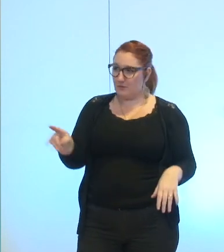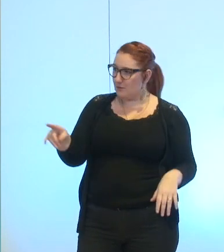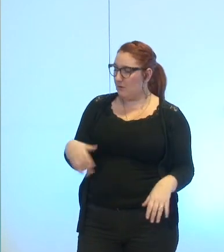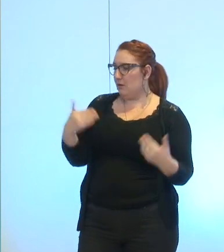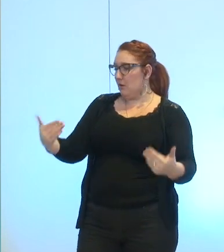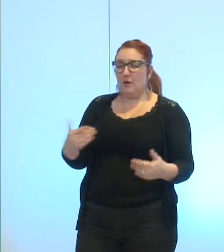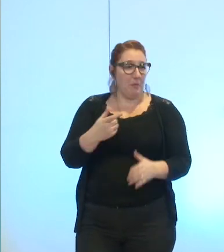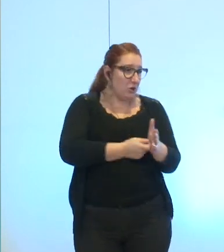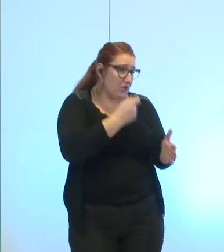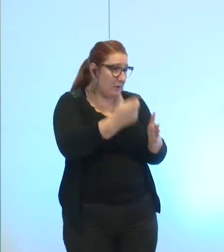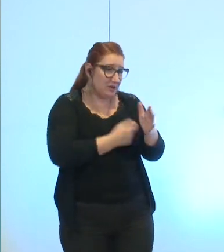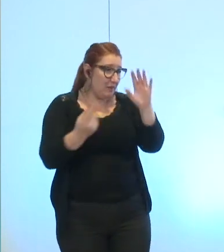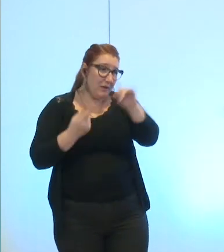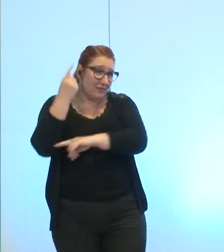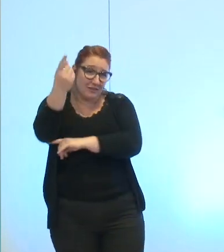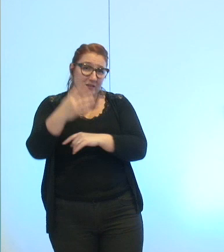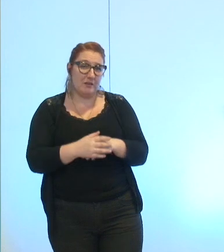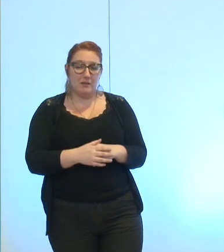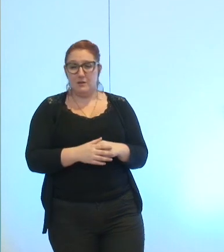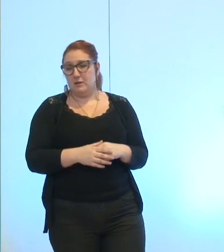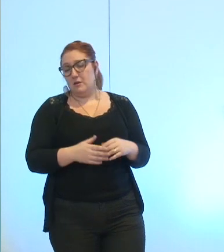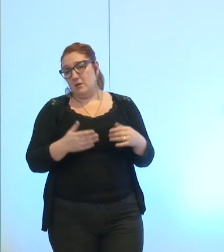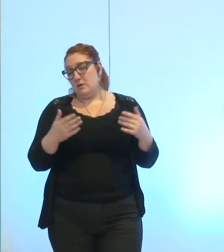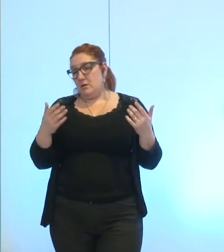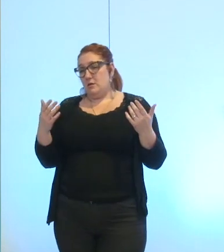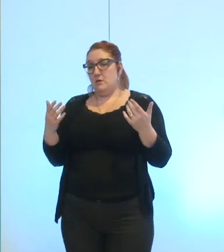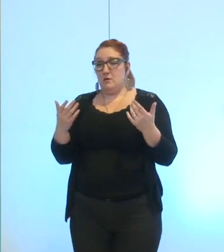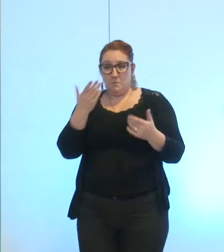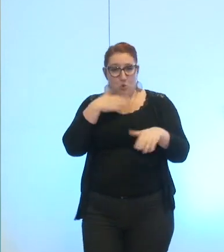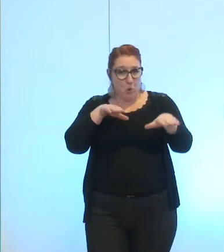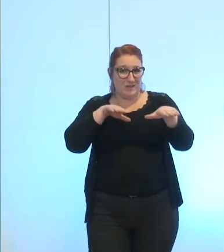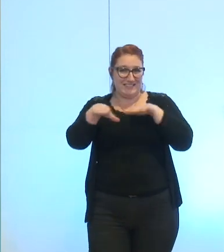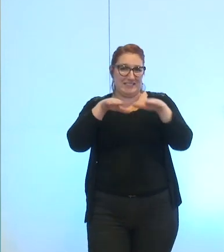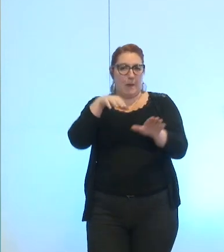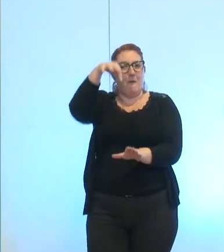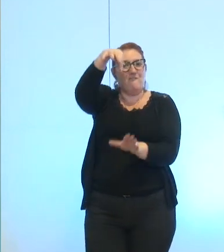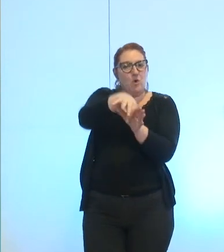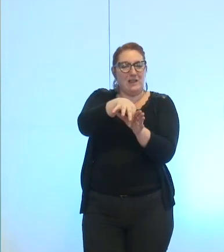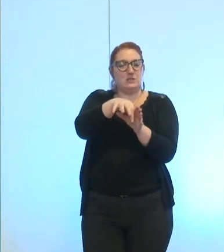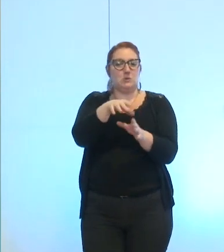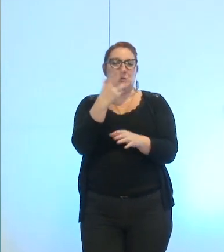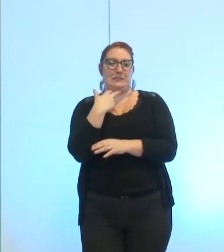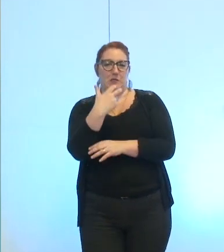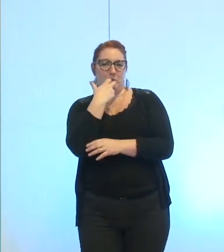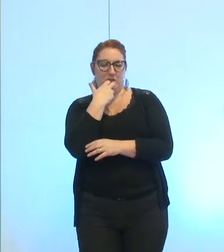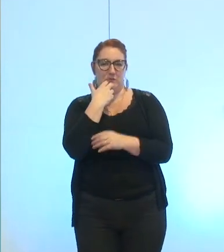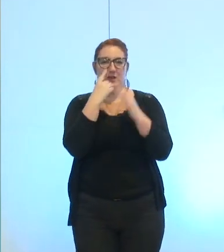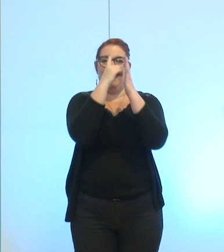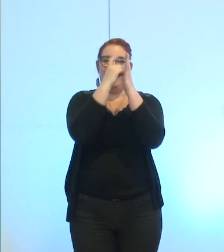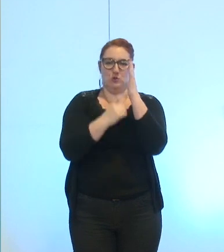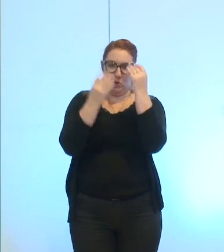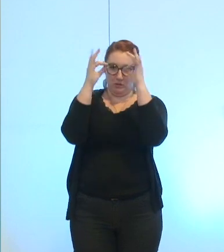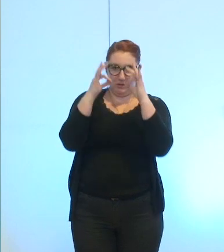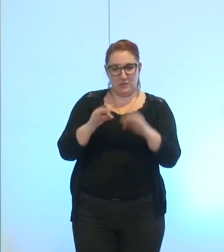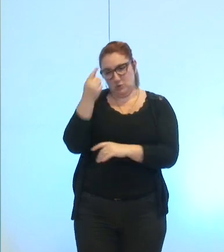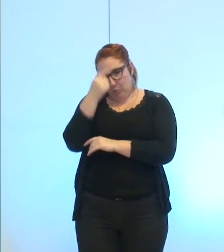qu'il faudra faisons un système de votation citoyenne avec 10 questions sur ce que vous estimez être